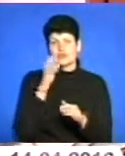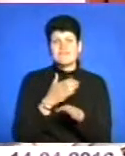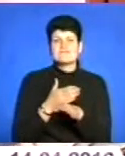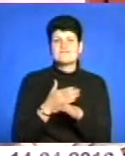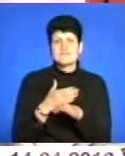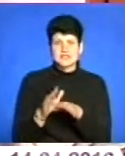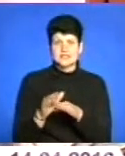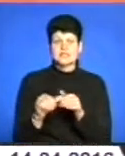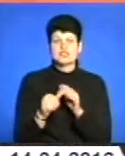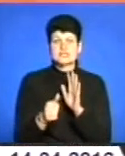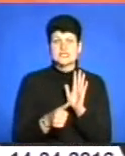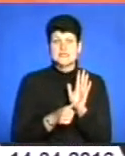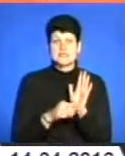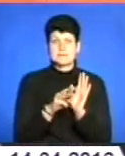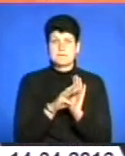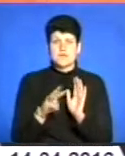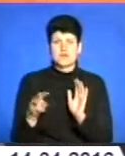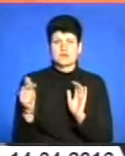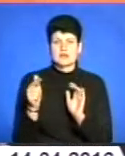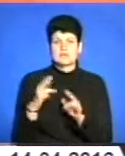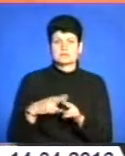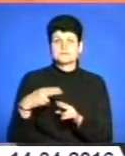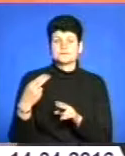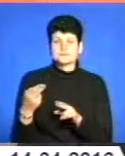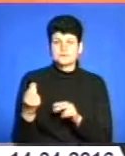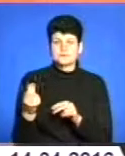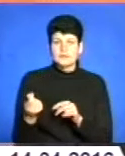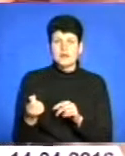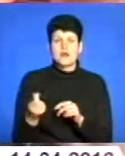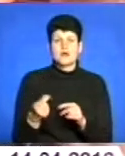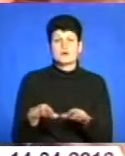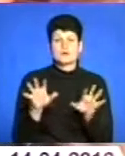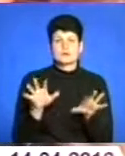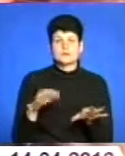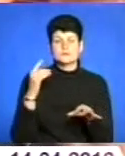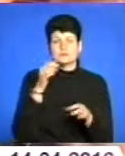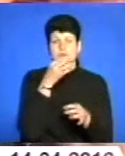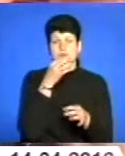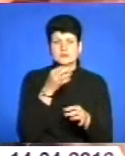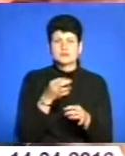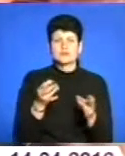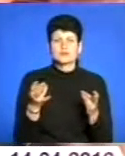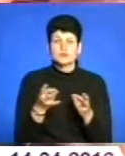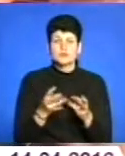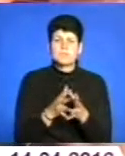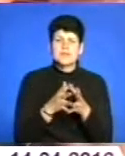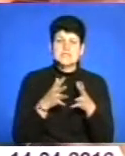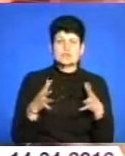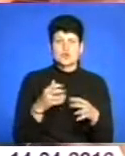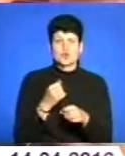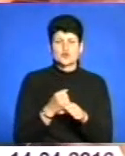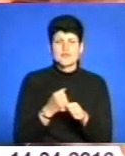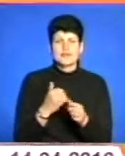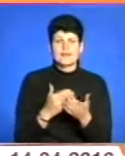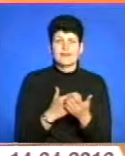виділила майже 16 мільйонів гривень субвенцій. Очільник краю акцентував на необхідності максимально розробляти